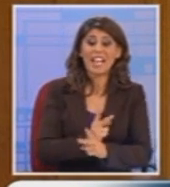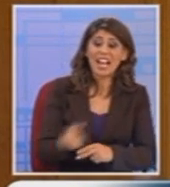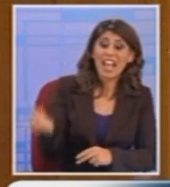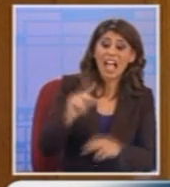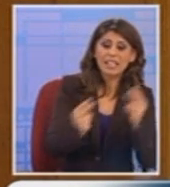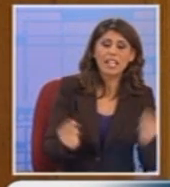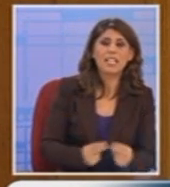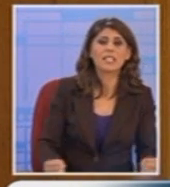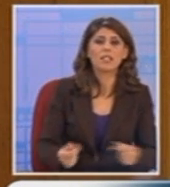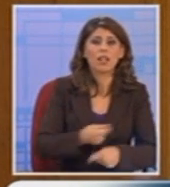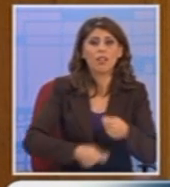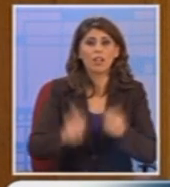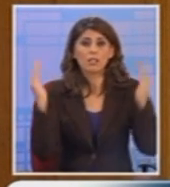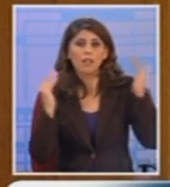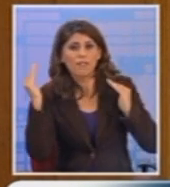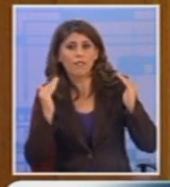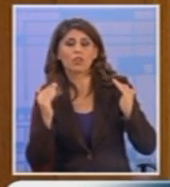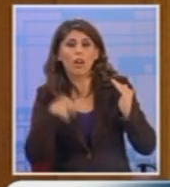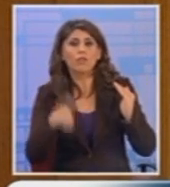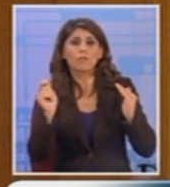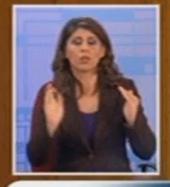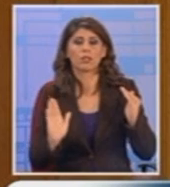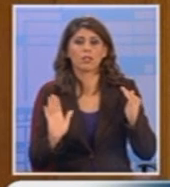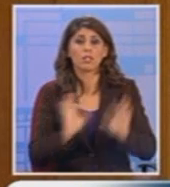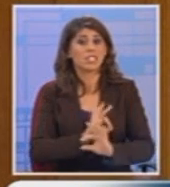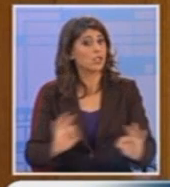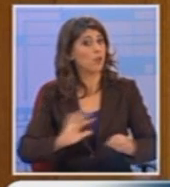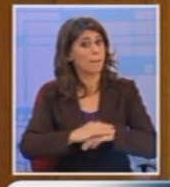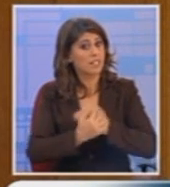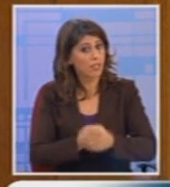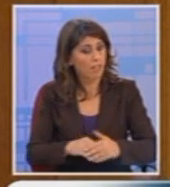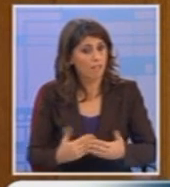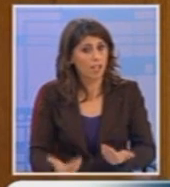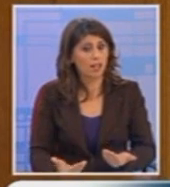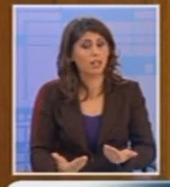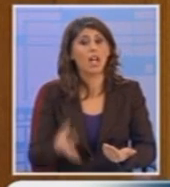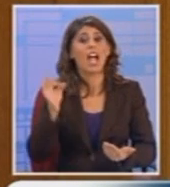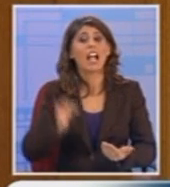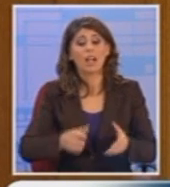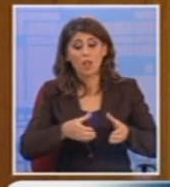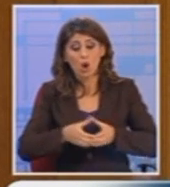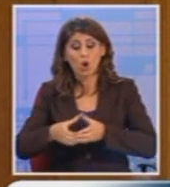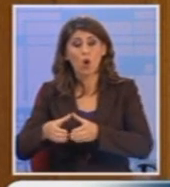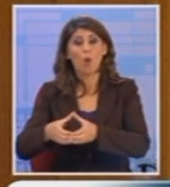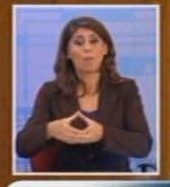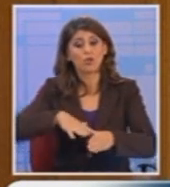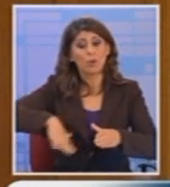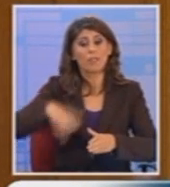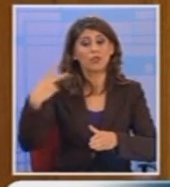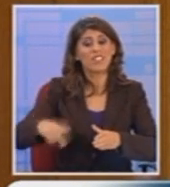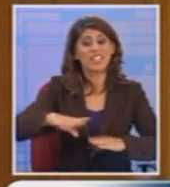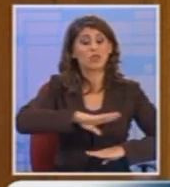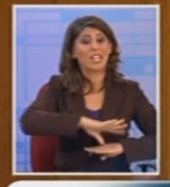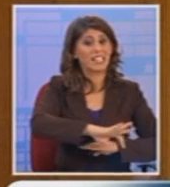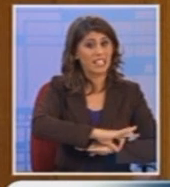λύσεις και διαχείριση της αβεβαιότητας. Ασφαλώς μας ενδιαφέρει κάθε κόμμα στο πεδίο της δικής του